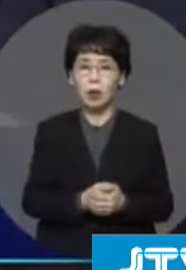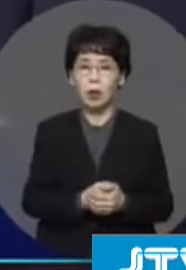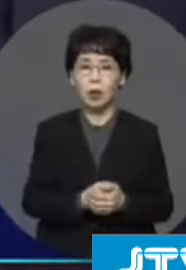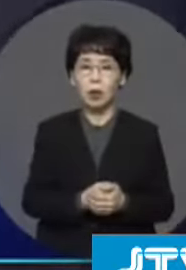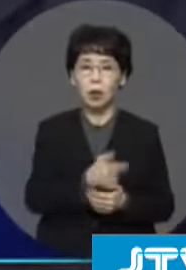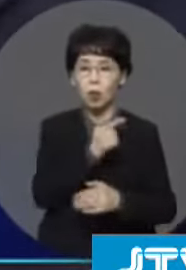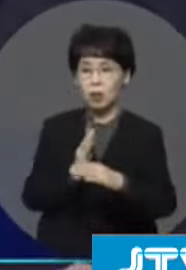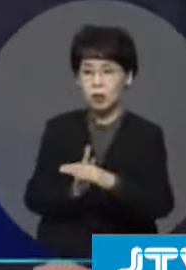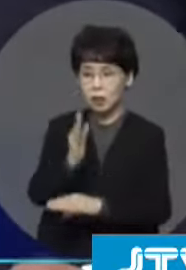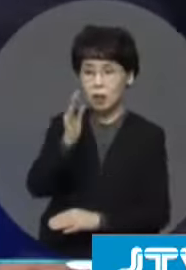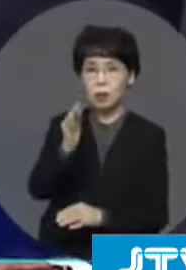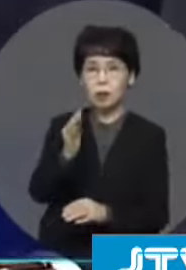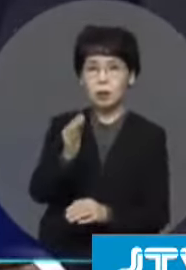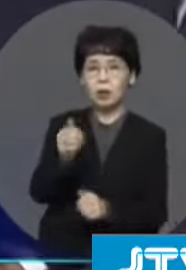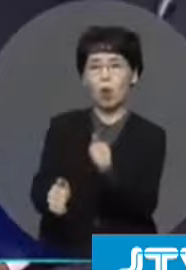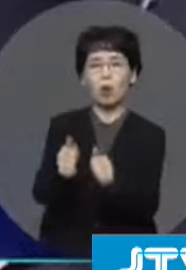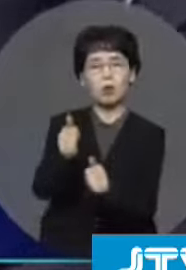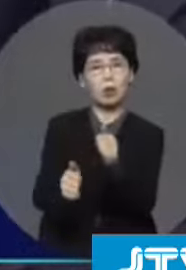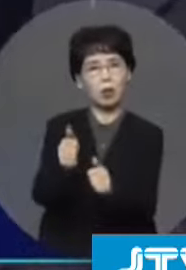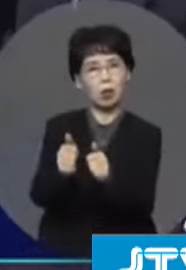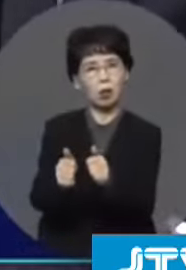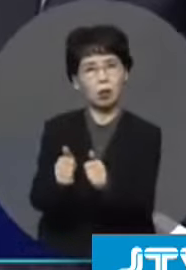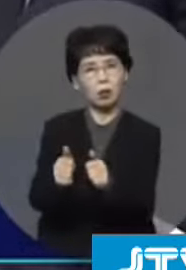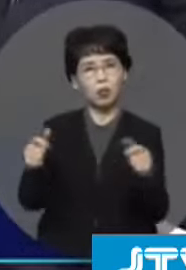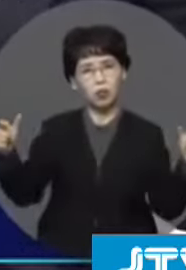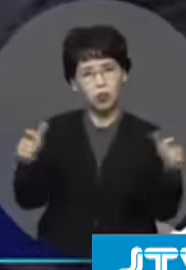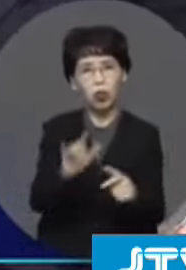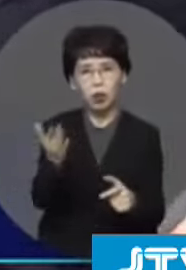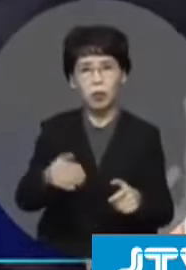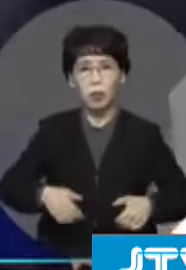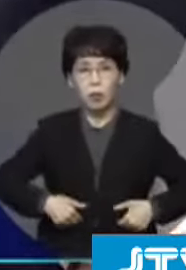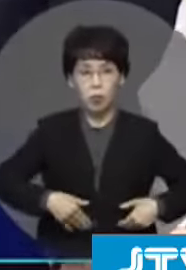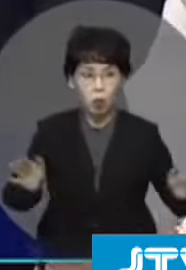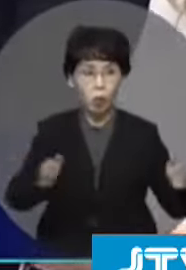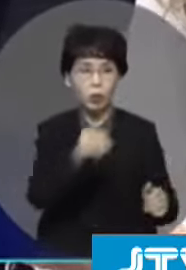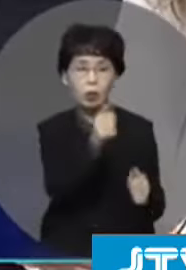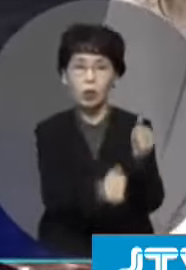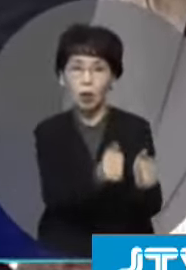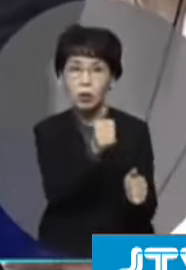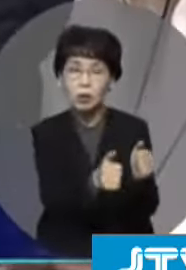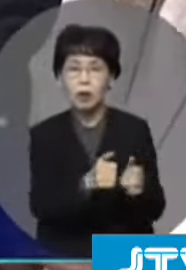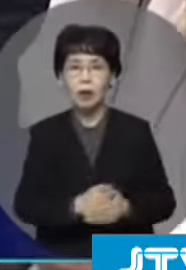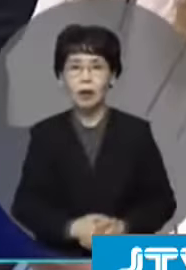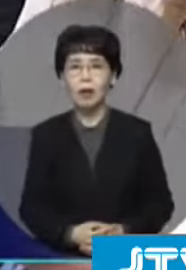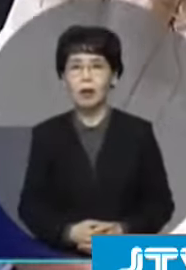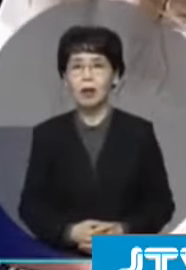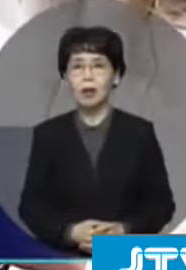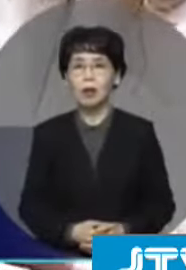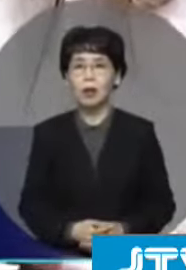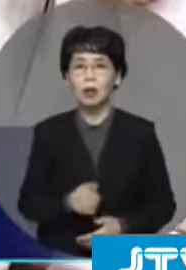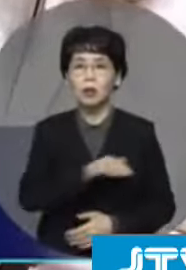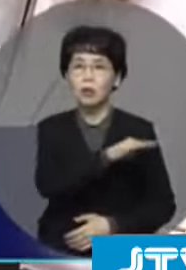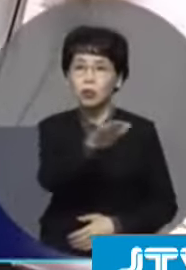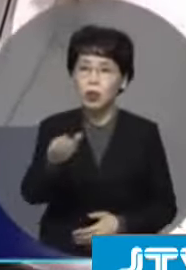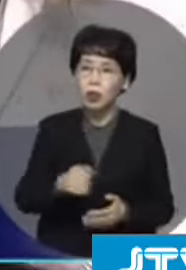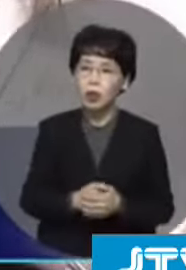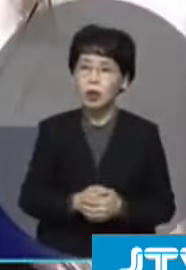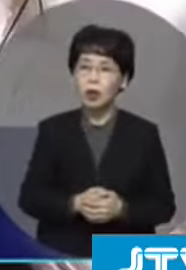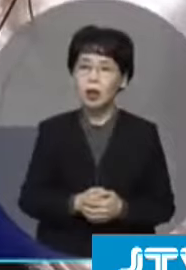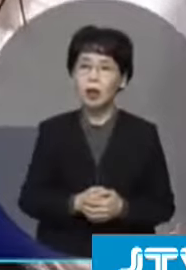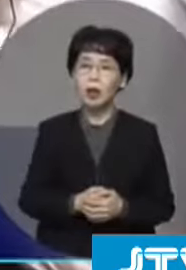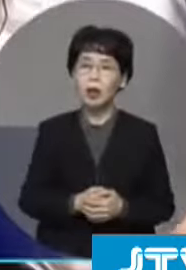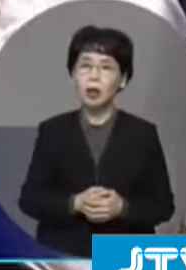과잉 경쟁이 해소돼야 됩니다. 불필요한 경쟁이라고 하는 것은 우리의 어떤